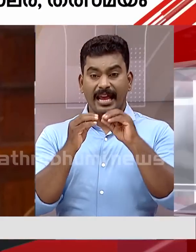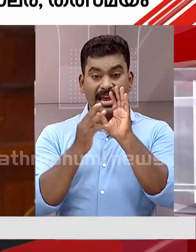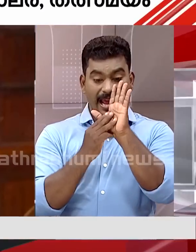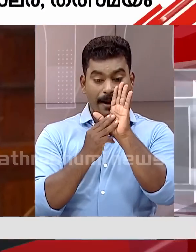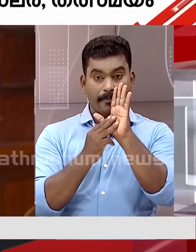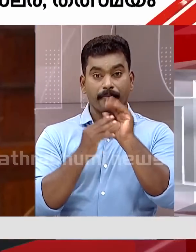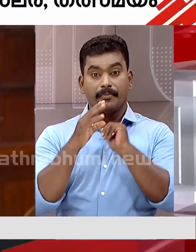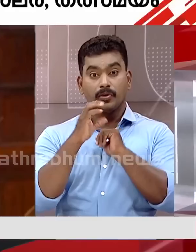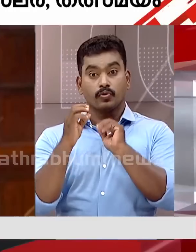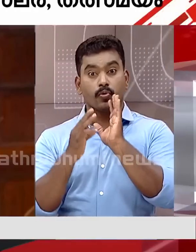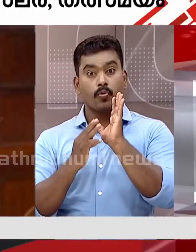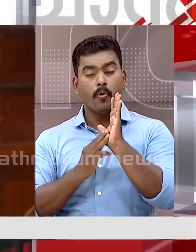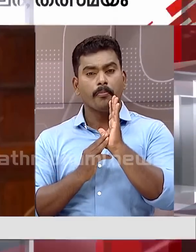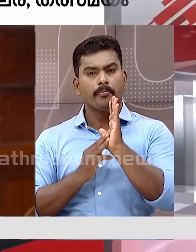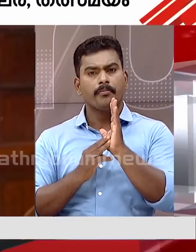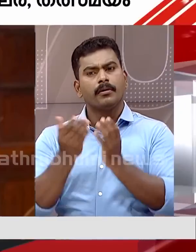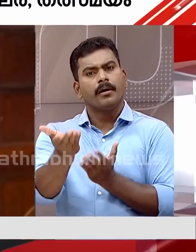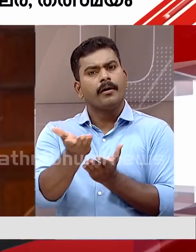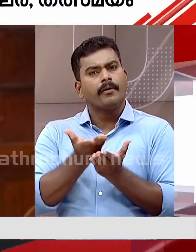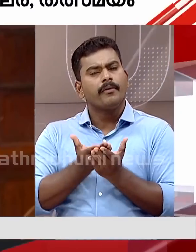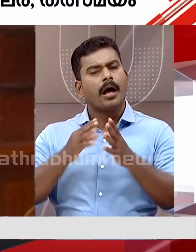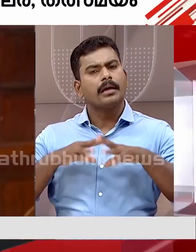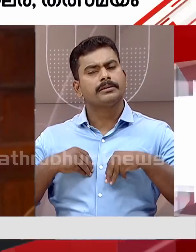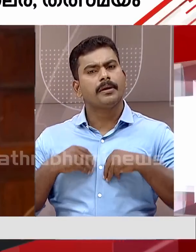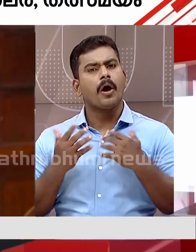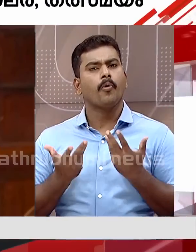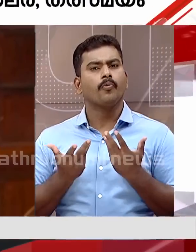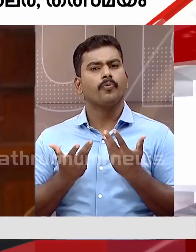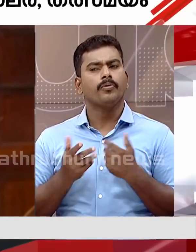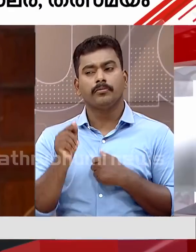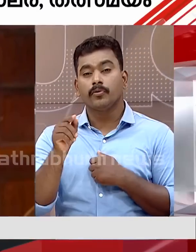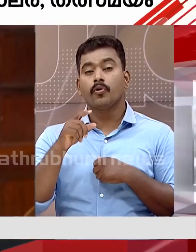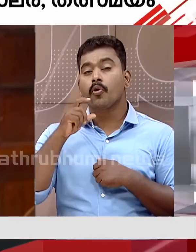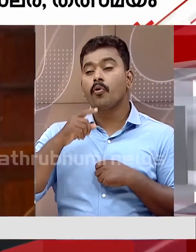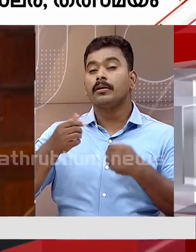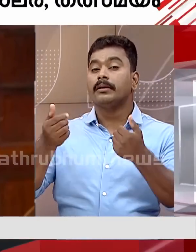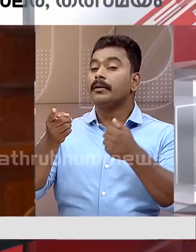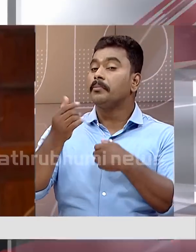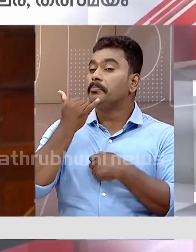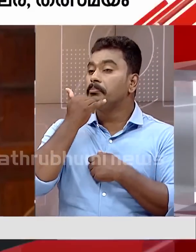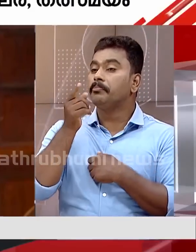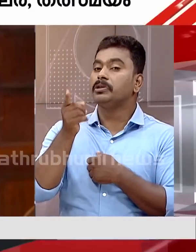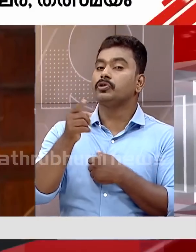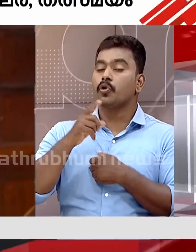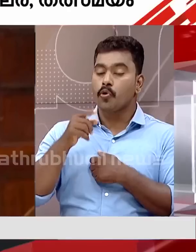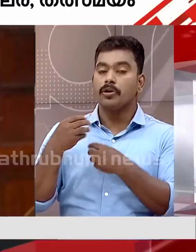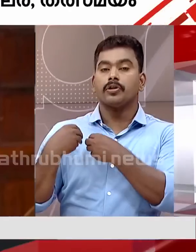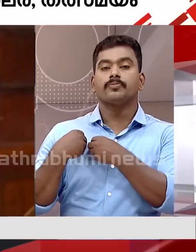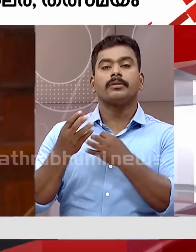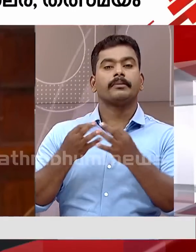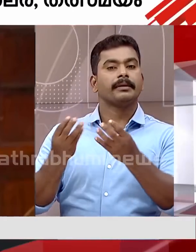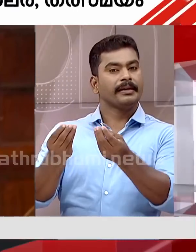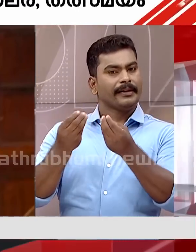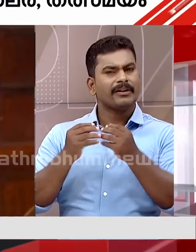അവർ ചേർക്കുമ്പോൾ അവരുടെ ഭാഗത്ത് വലിയൊരു വീഴ്ചയായിട്ടാണ് കണക്കാക്കുന്നത്. അത് കോളേജ് വിശദീകരിക്കേണ്ടി വരും,